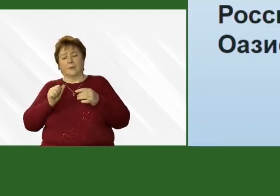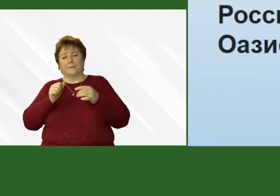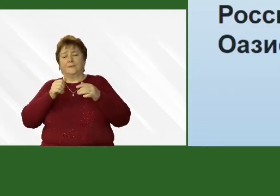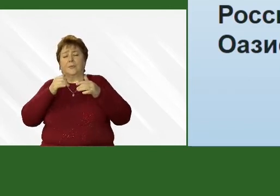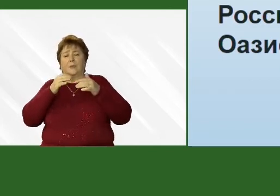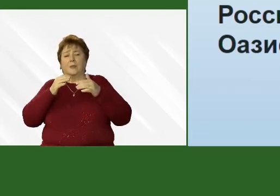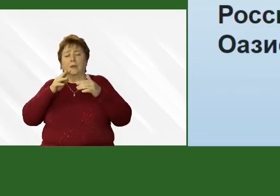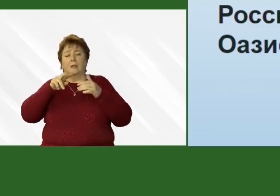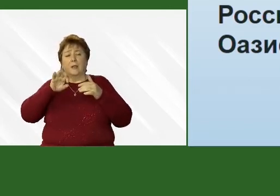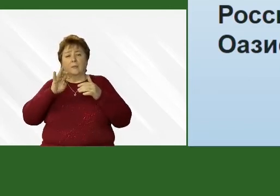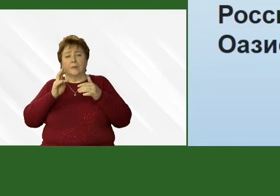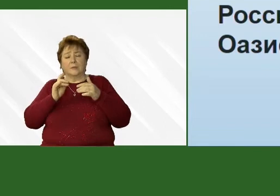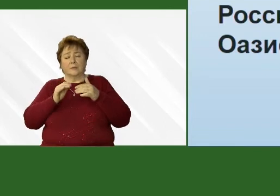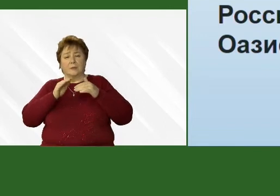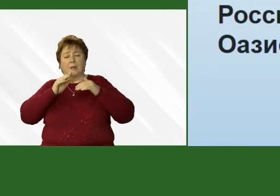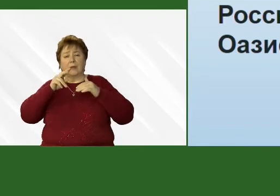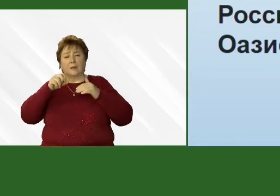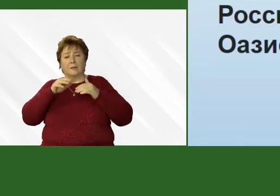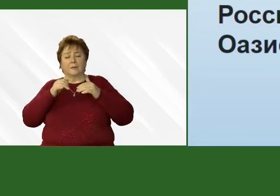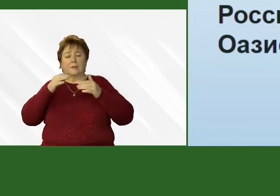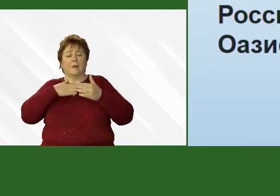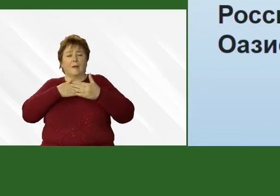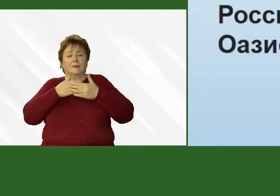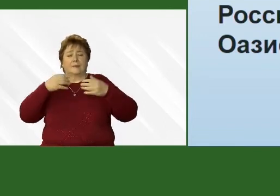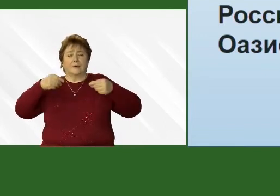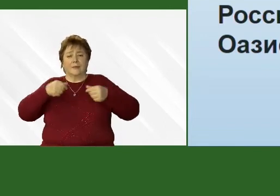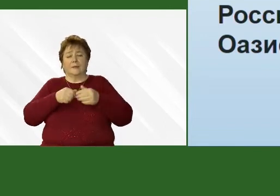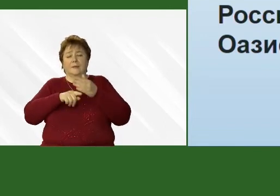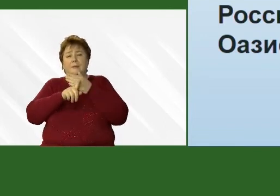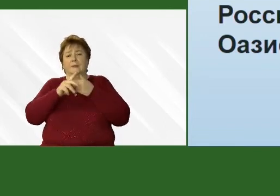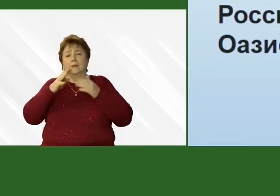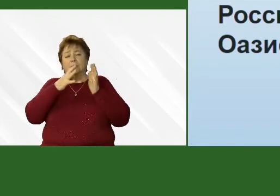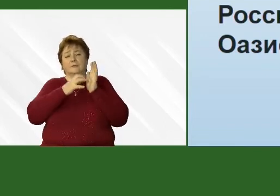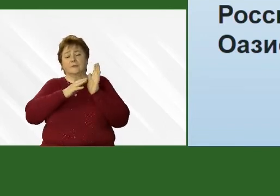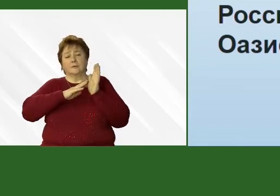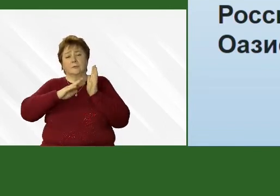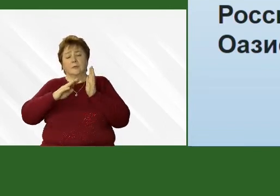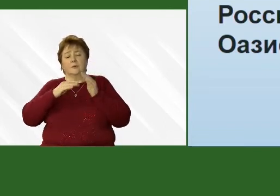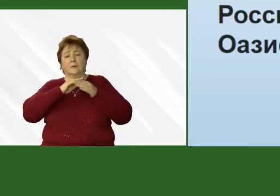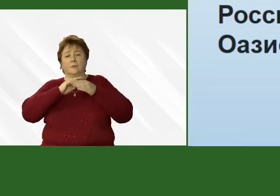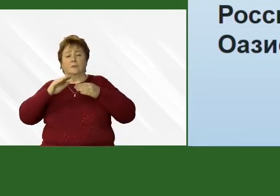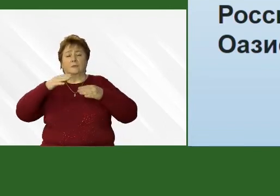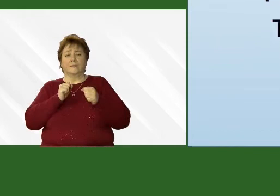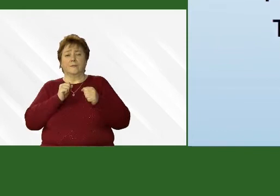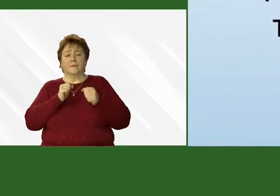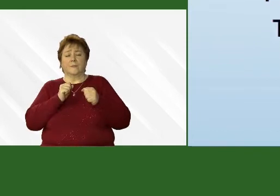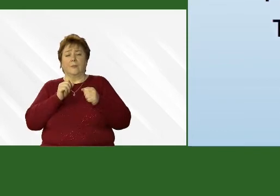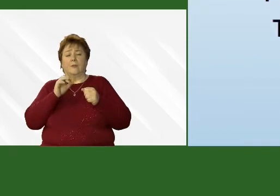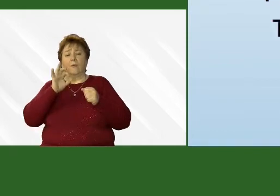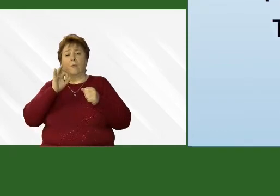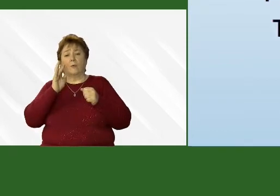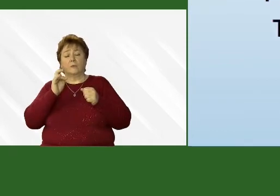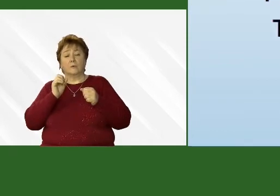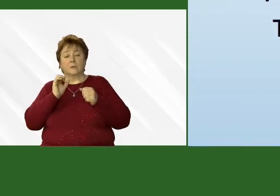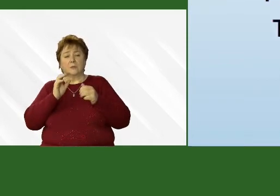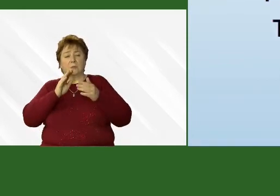поверхности ледника Ламберта процесс активного таяния берет начало на высоте 900 метров над уровнем моря. Оникс